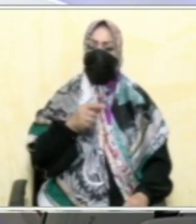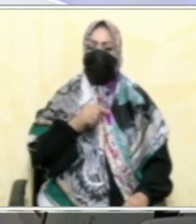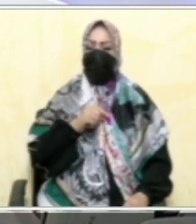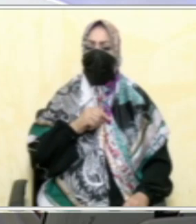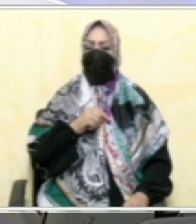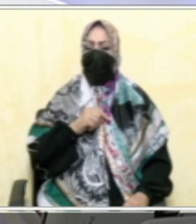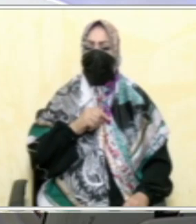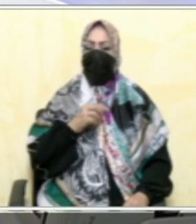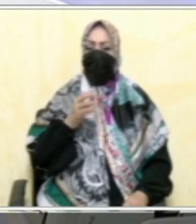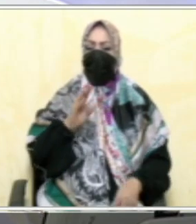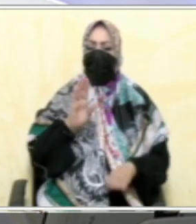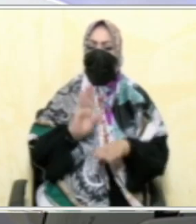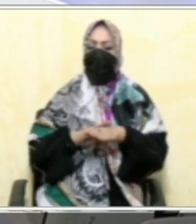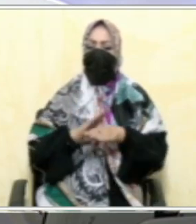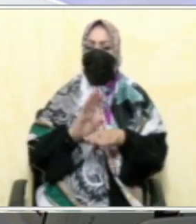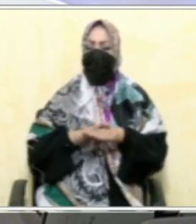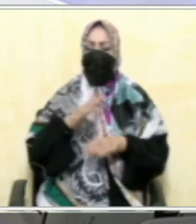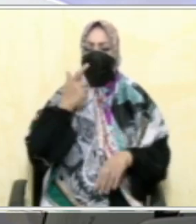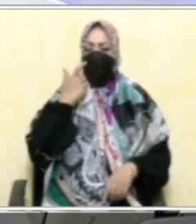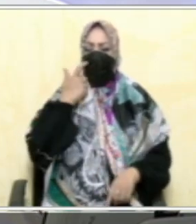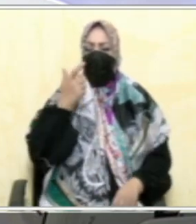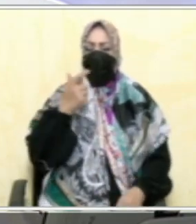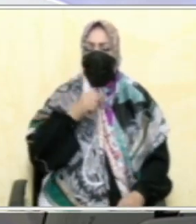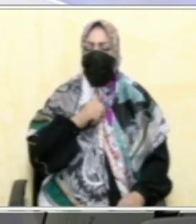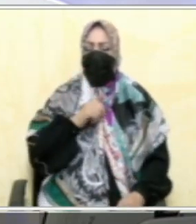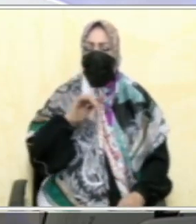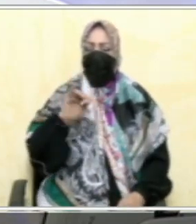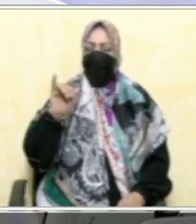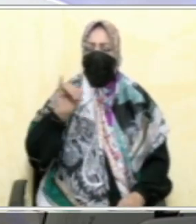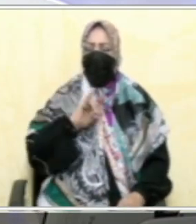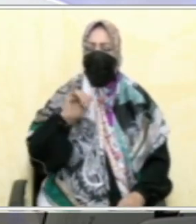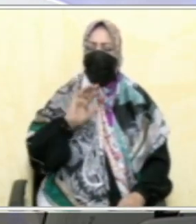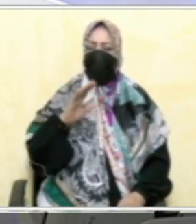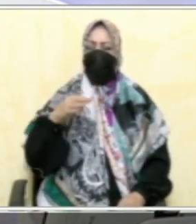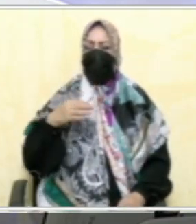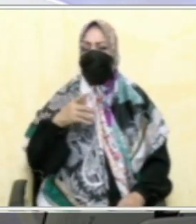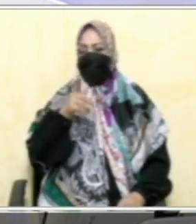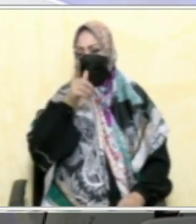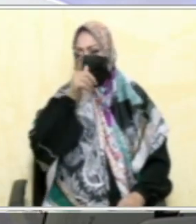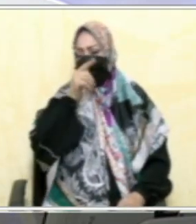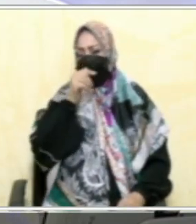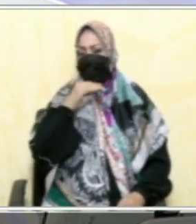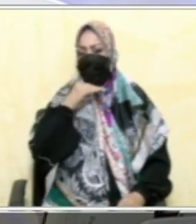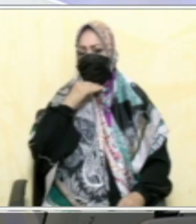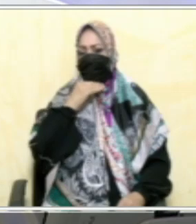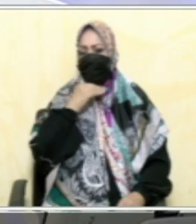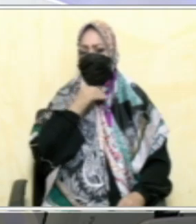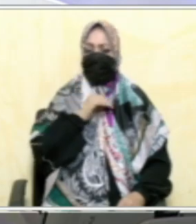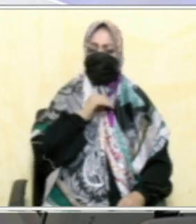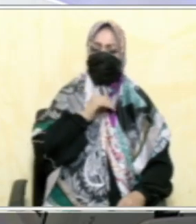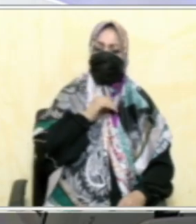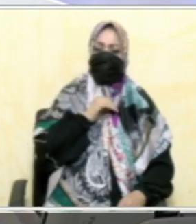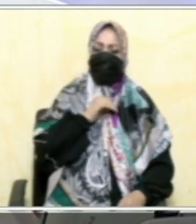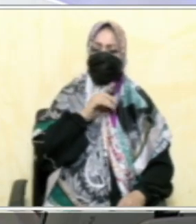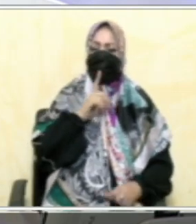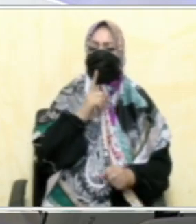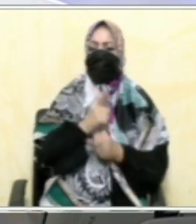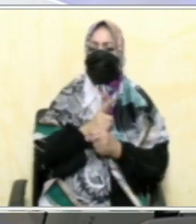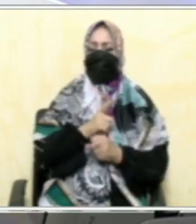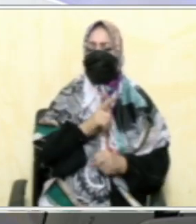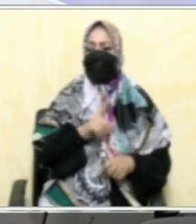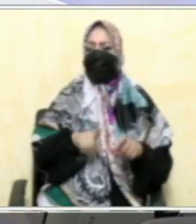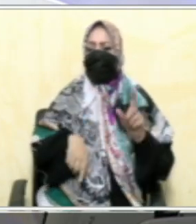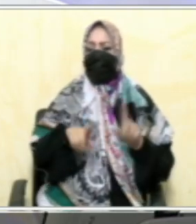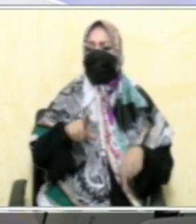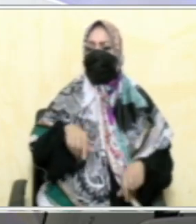هناك كثيرا أو بعض المعلمات هم أفضل وأكثر اهتماما من المعلمين في شتى المراحل، ولكني